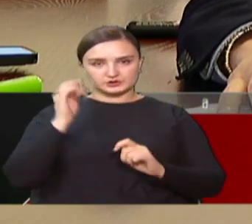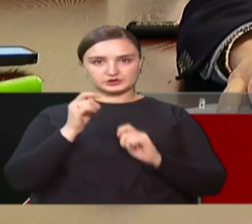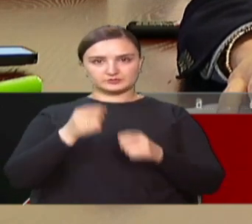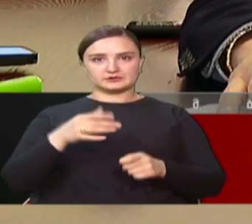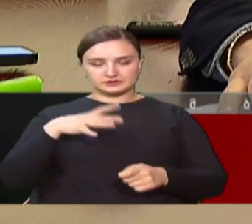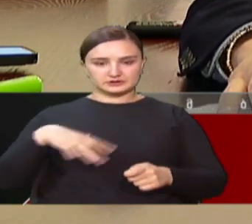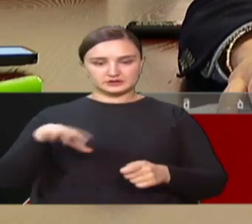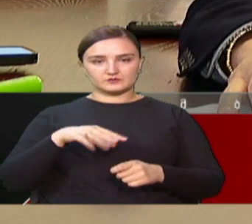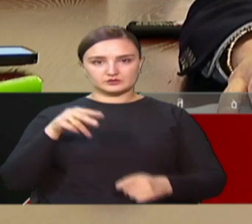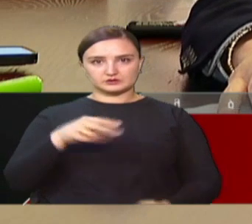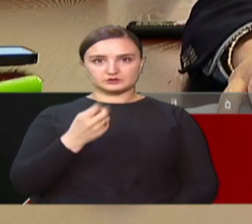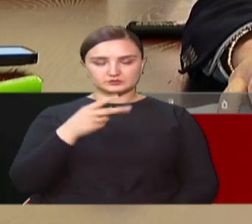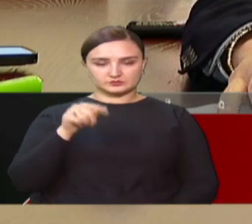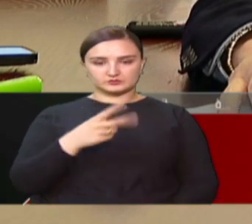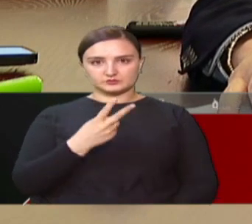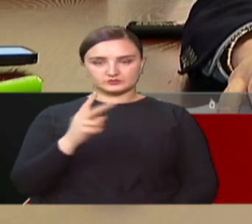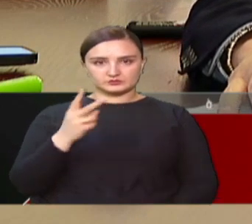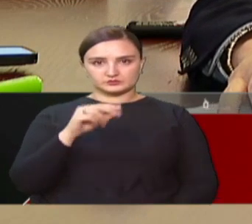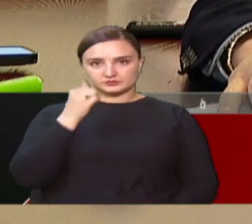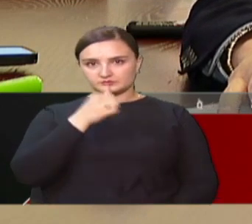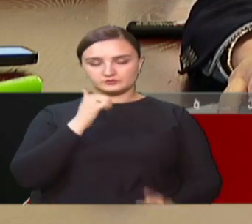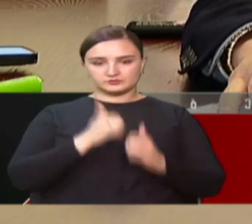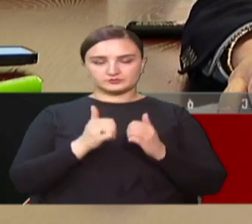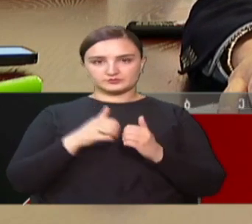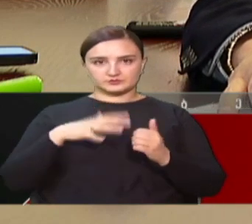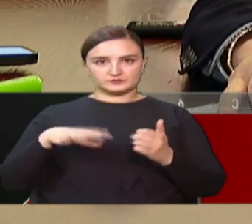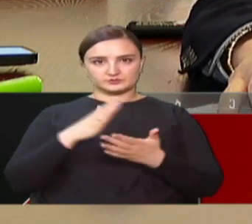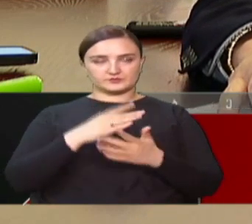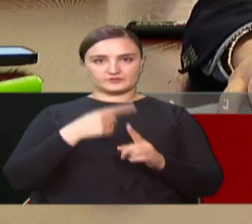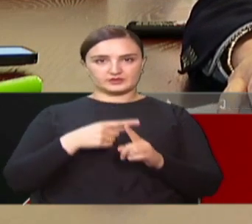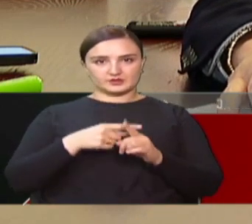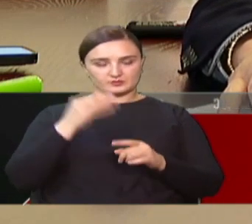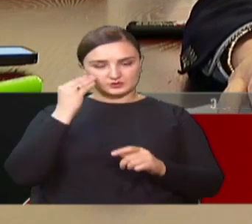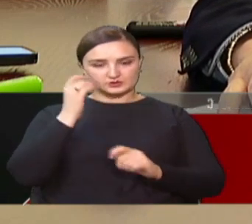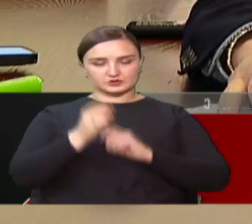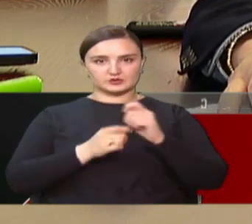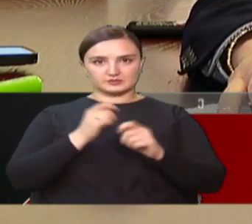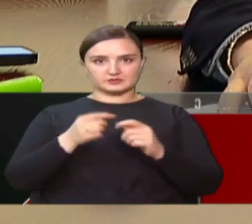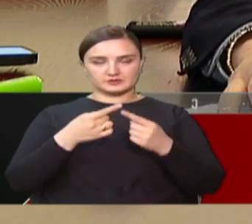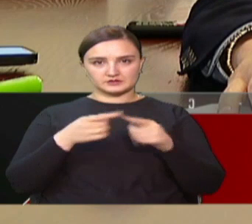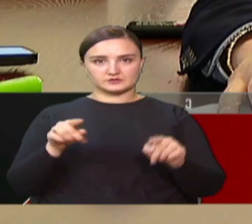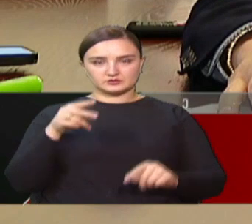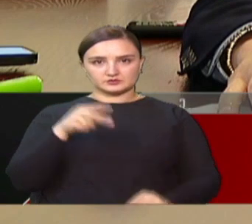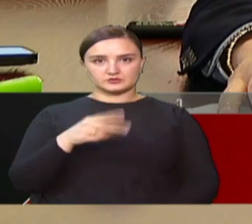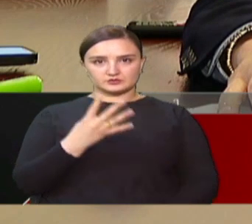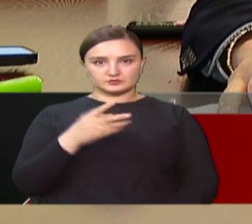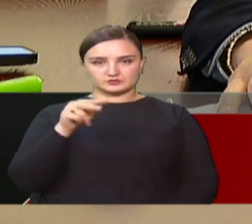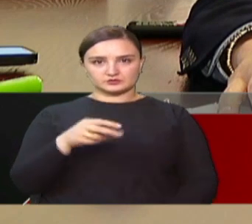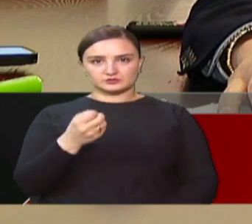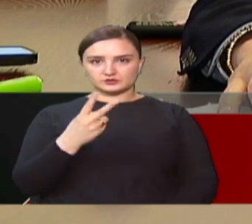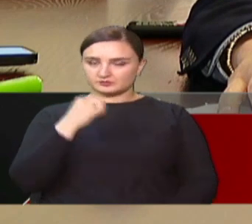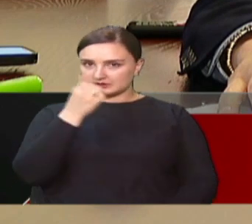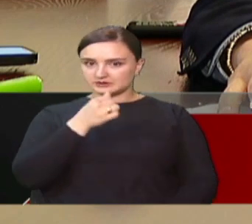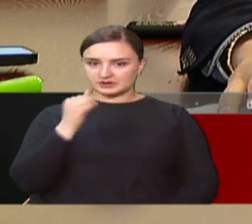საქართველო. სხვაჭოჭო 2012-2022 წლებში მუდმივად საქართველოს აქვს დადებითი შეფასება, განსხვავებით